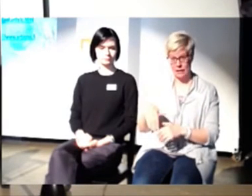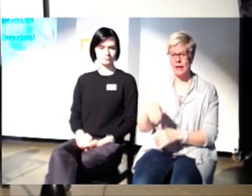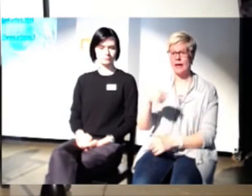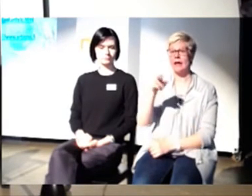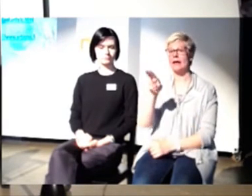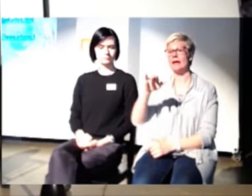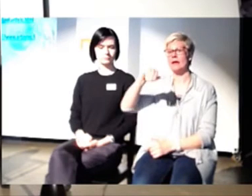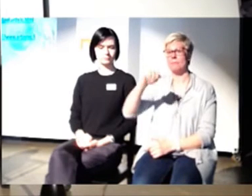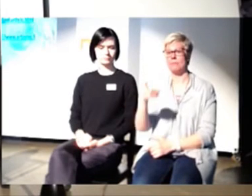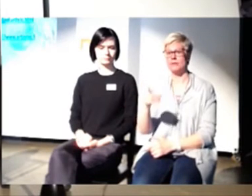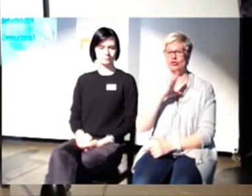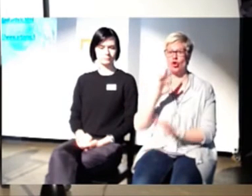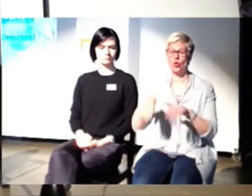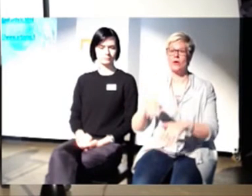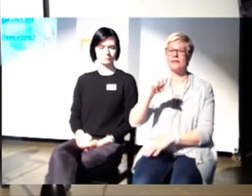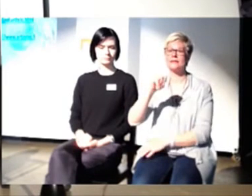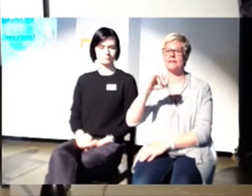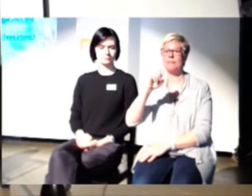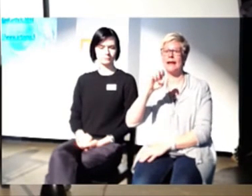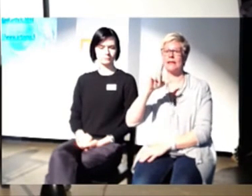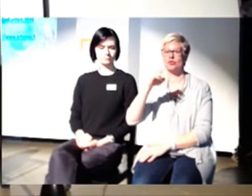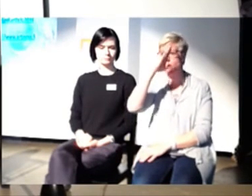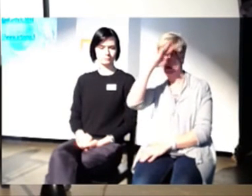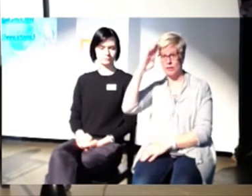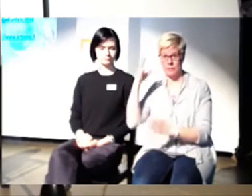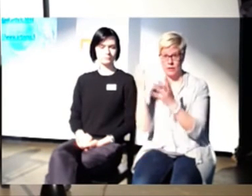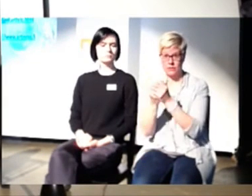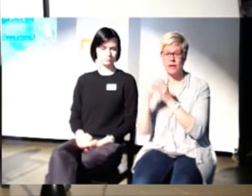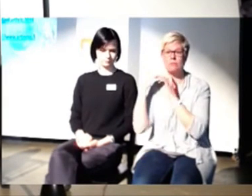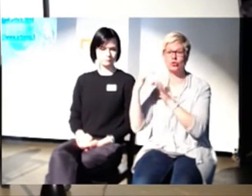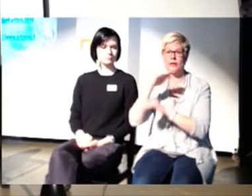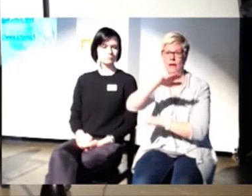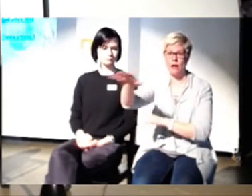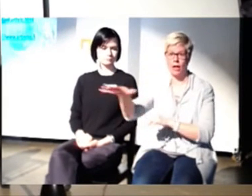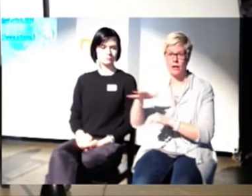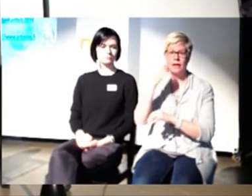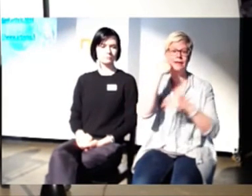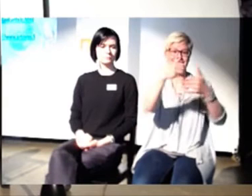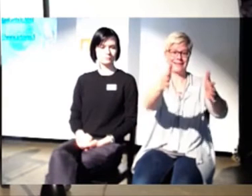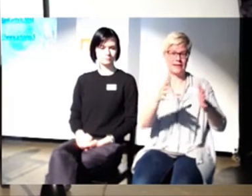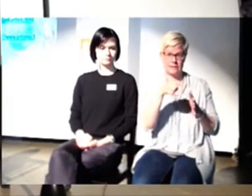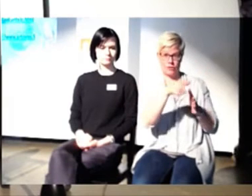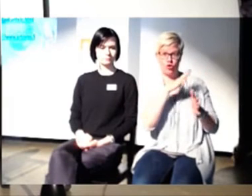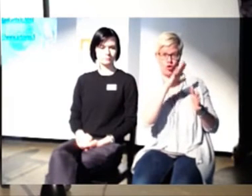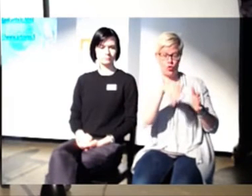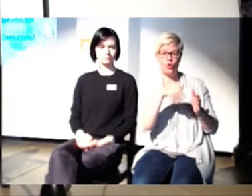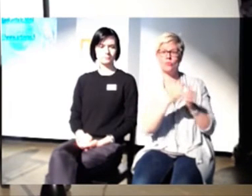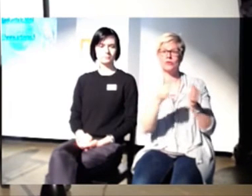Sibelius Akatemian kanssa musiikin alan residenssi, mutta se on ollut sitten enemmän niin kuin ulkomaalaisille taiteilijoille